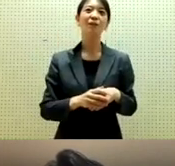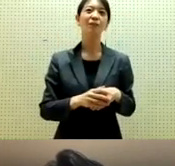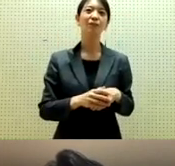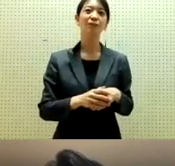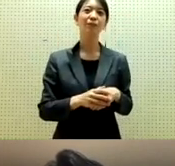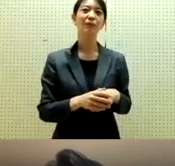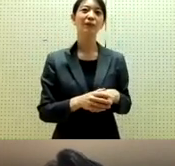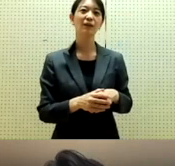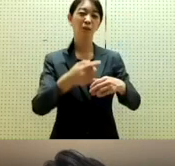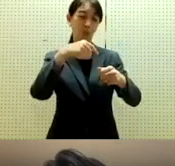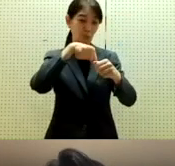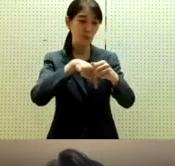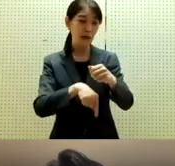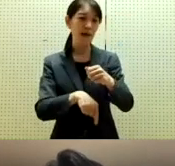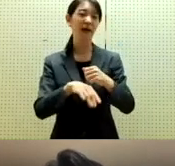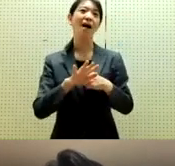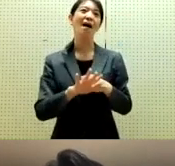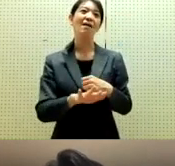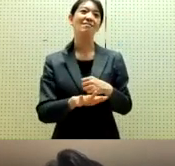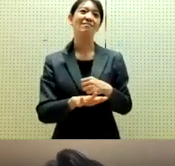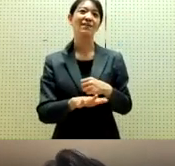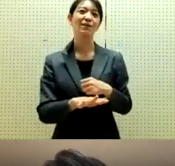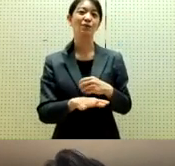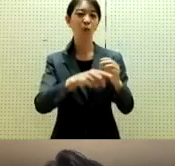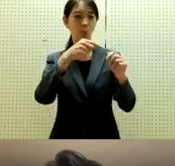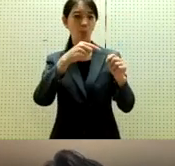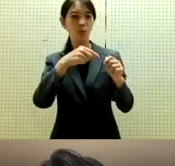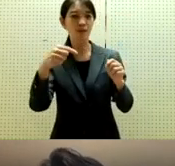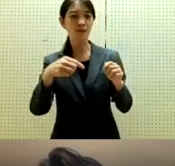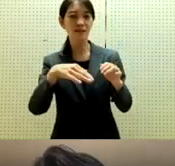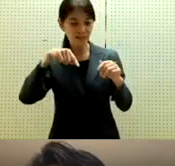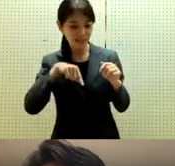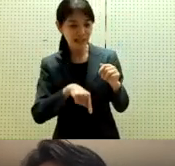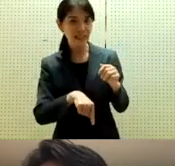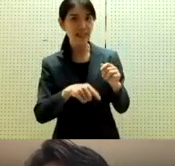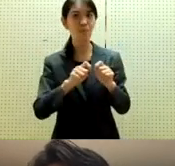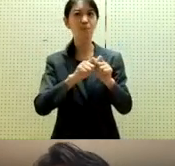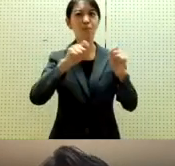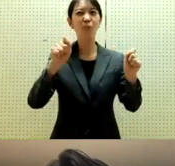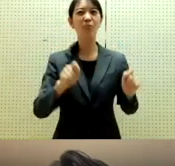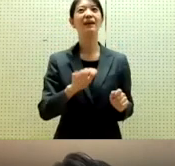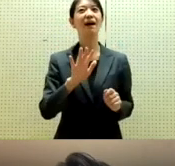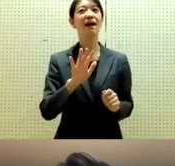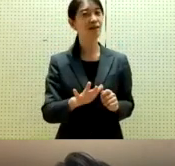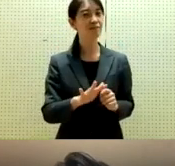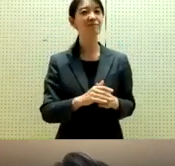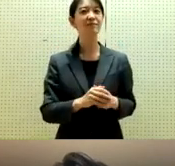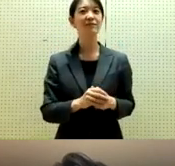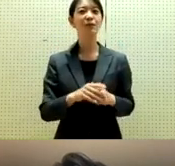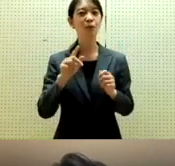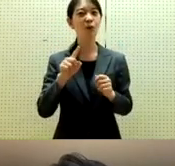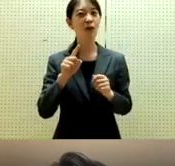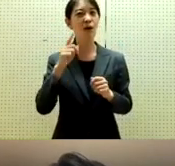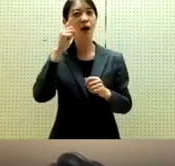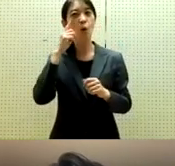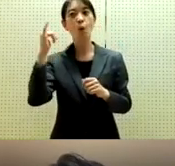を支えている大きな問題があるんじゃないかなと私は思ってます。でそれは何かっていうと保護者の皆さんも不安